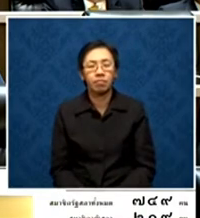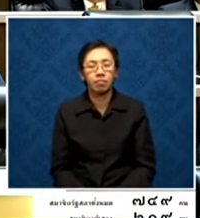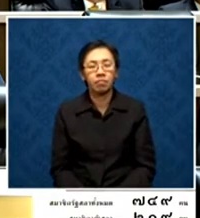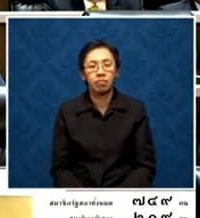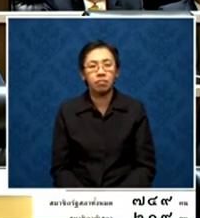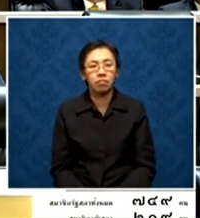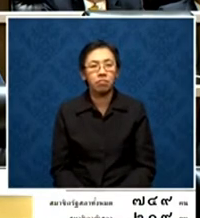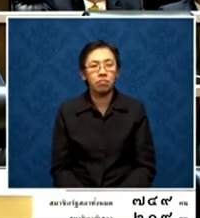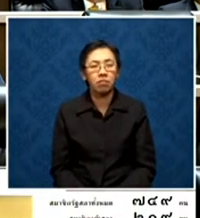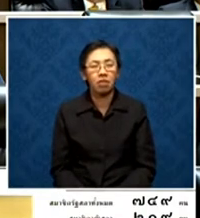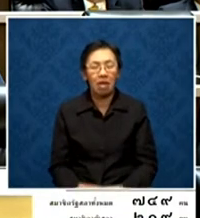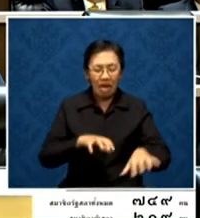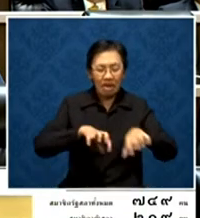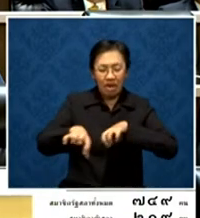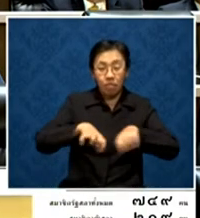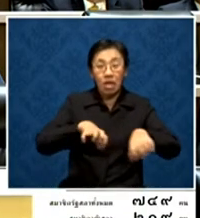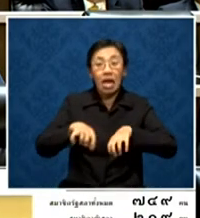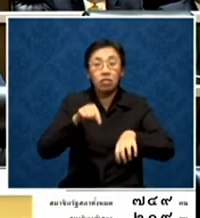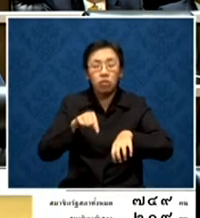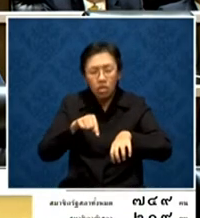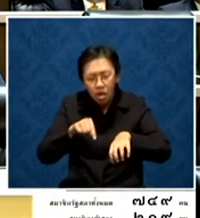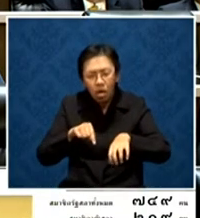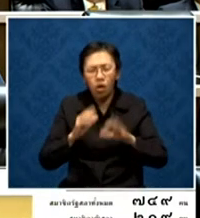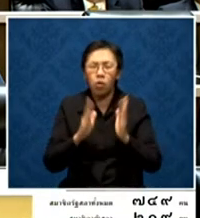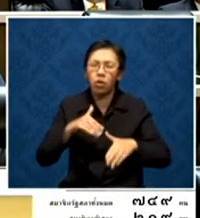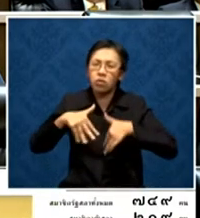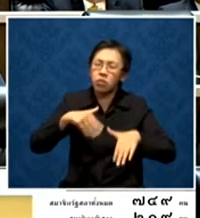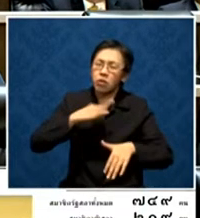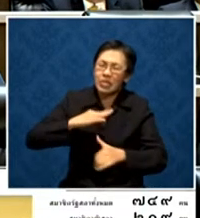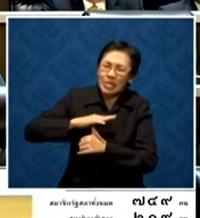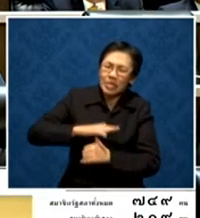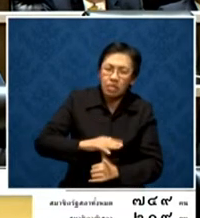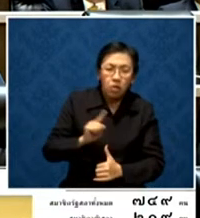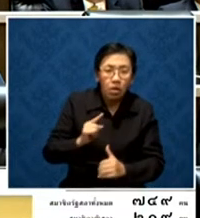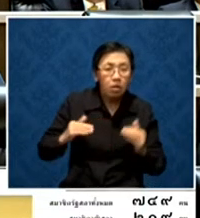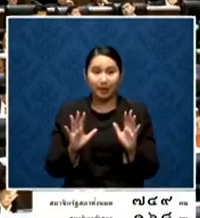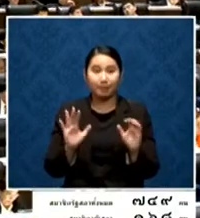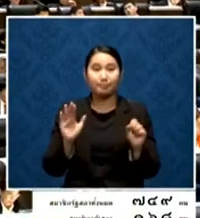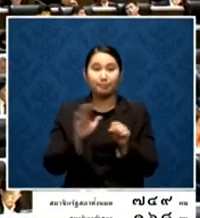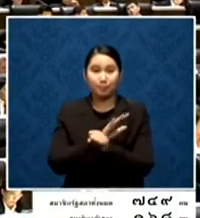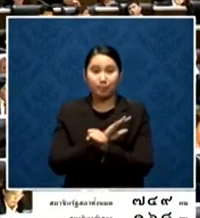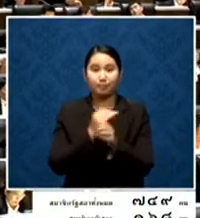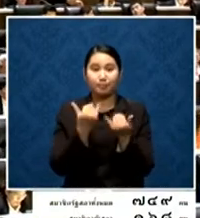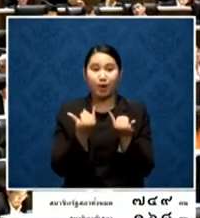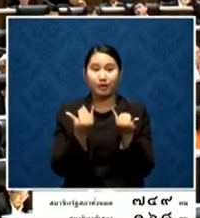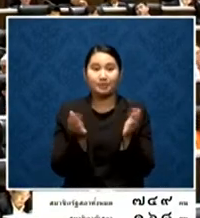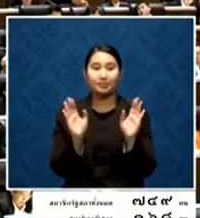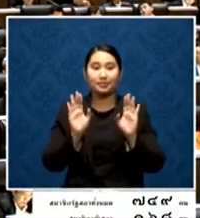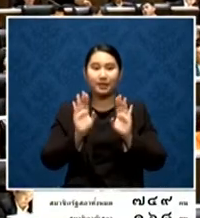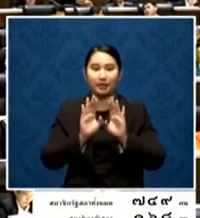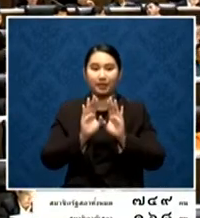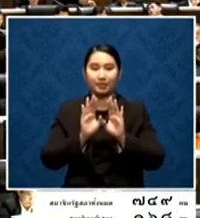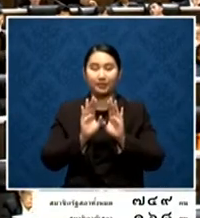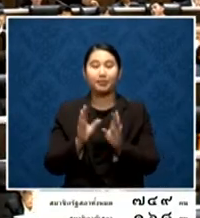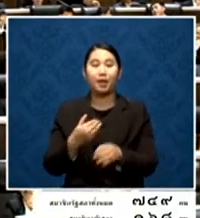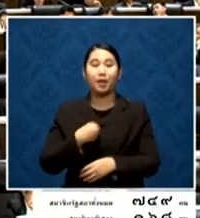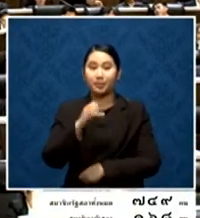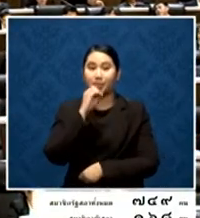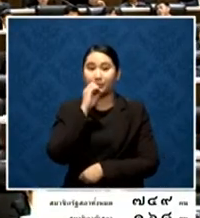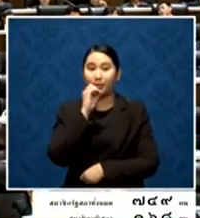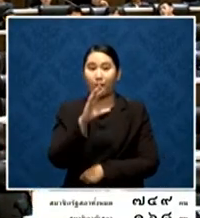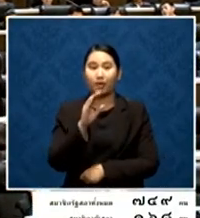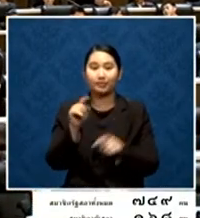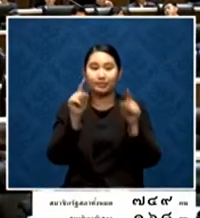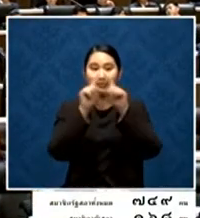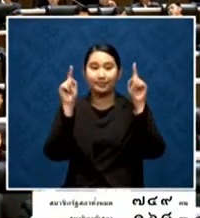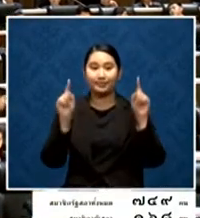ำลังเน้นย้ำเรื่องนี้อยู่ครับว่าเป็นเรื่องที่ไม่ได้มี MOU นะฮะแต่ว่าเป็นการยืนอยู่ในหลักการหลายๆพรรคแปดพรรคร่วม